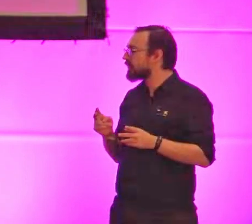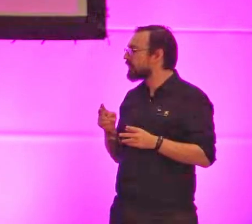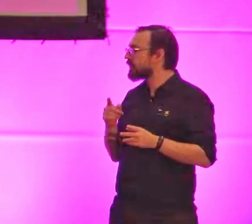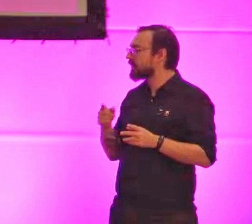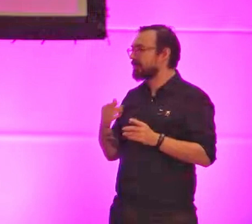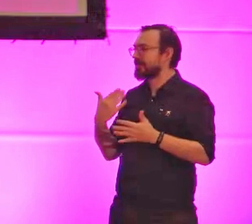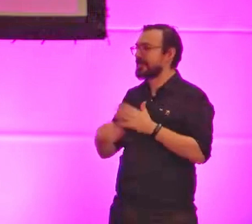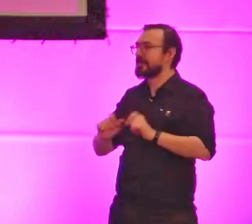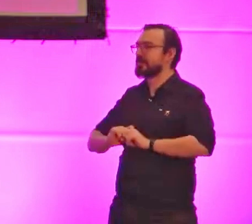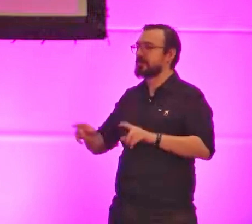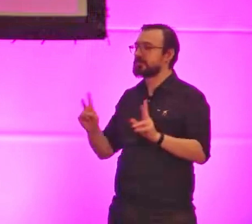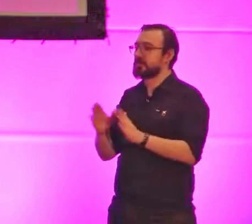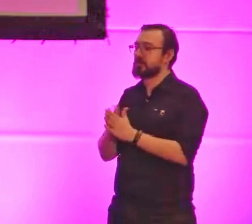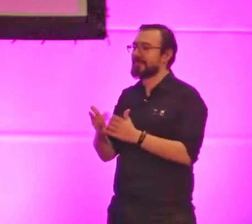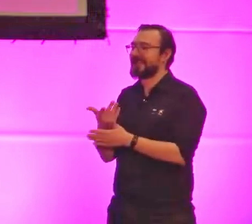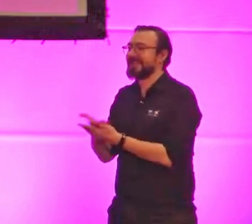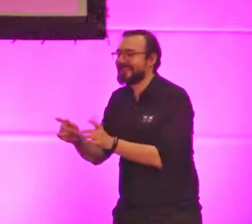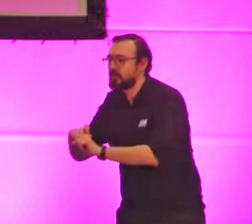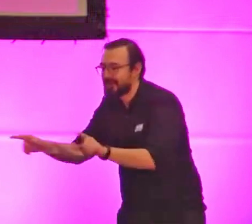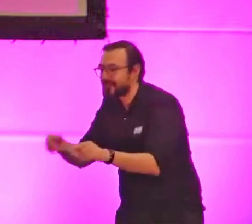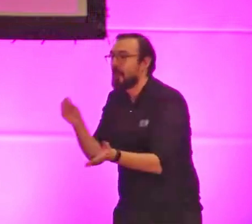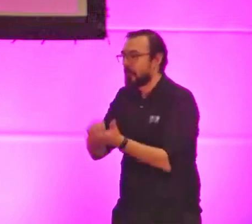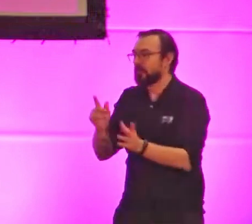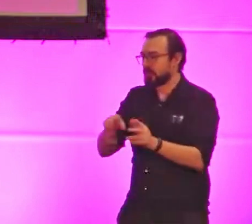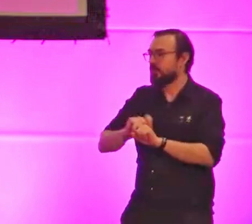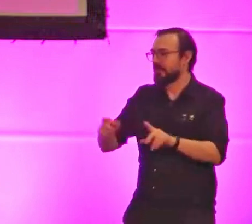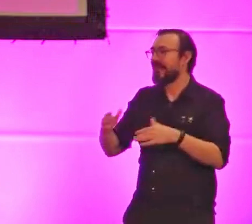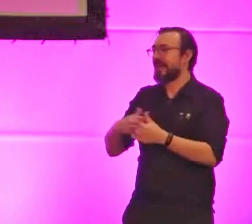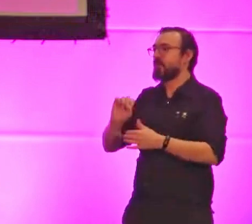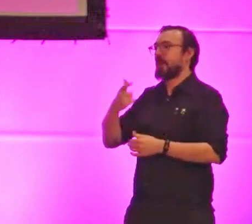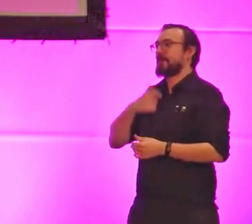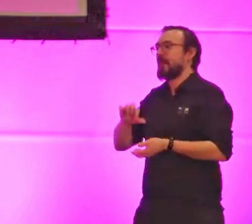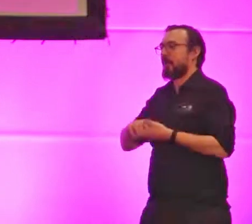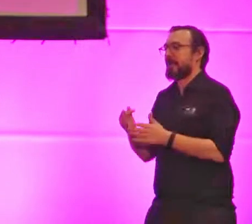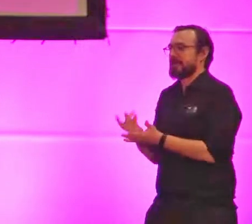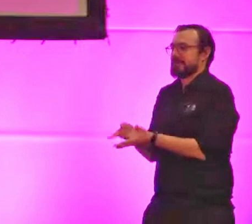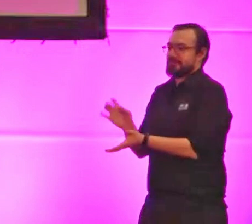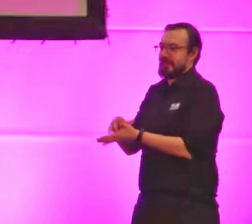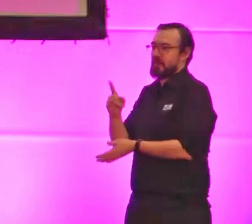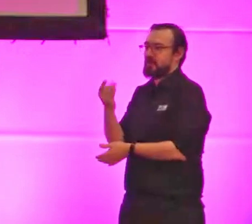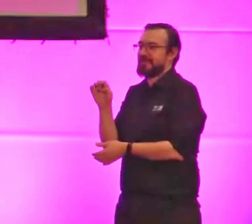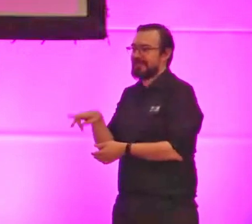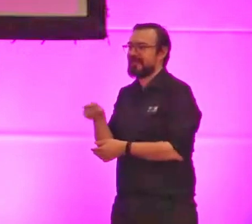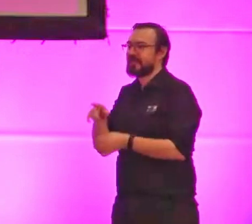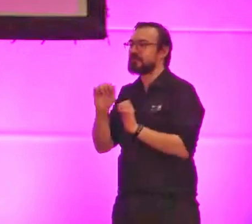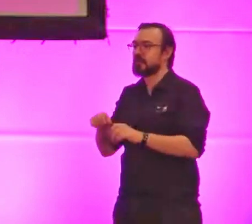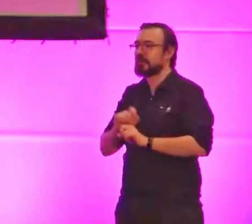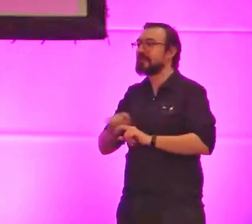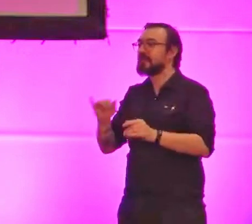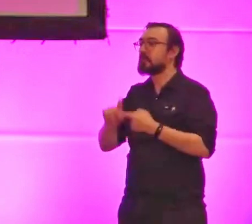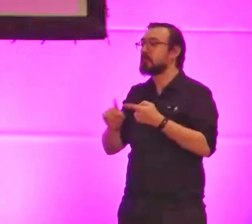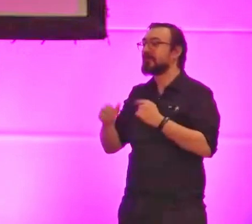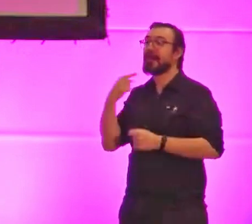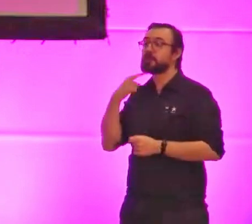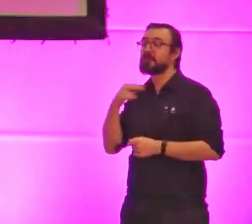att den redan är utgiven. Den är inte utgiven. Det handlar om mig och det handlar om Fares Lundin. Den skulle ha getts ut i